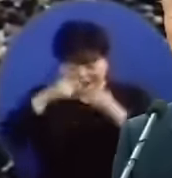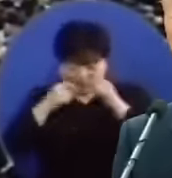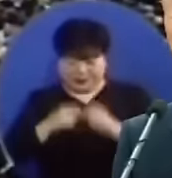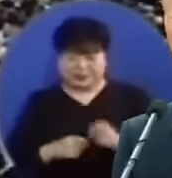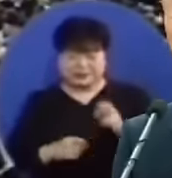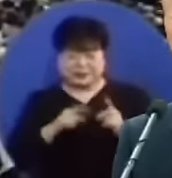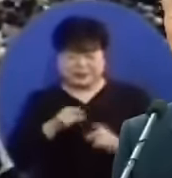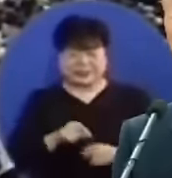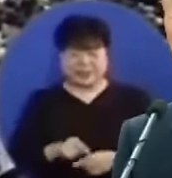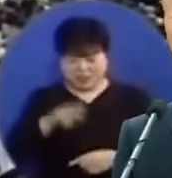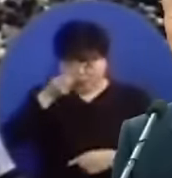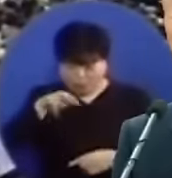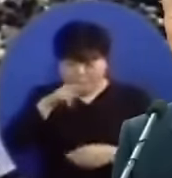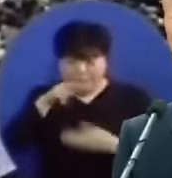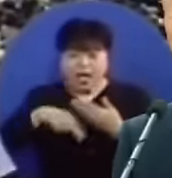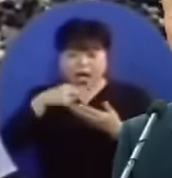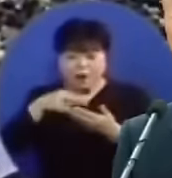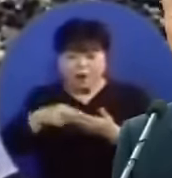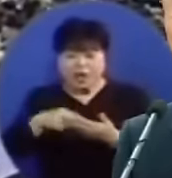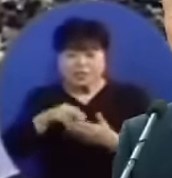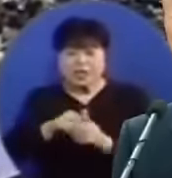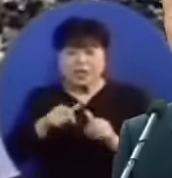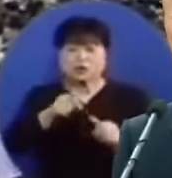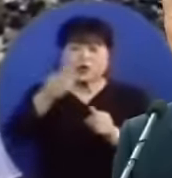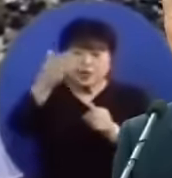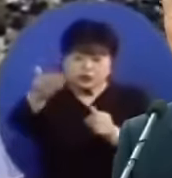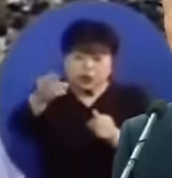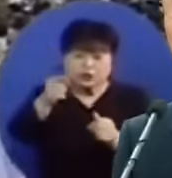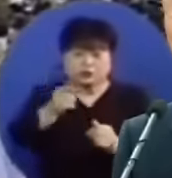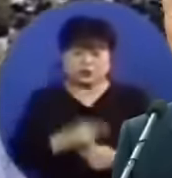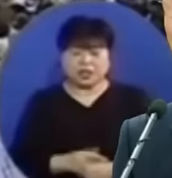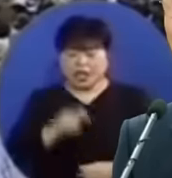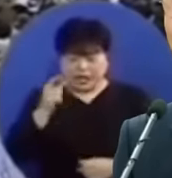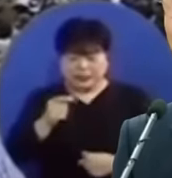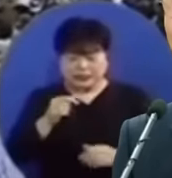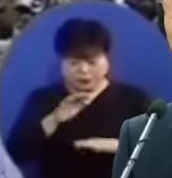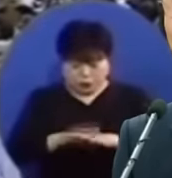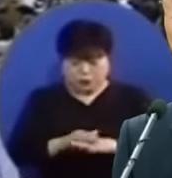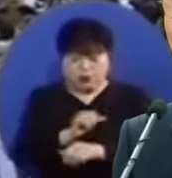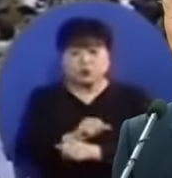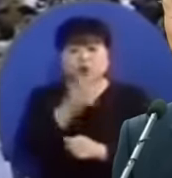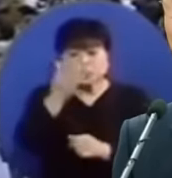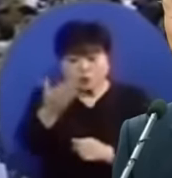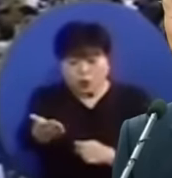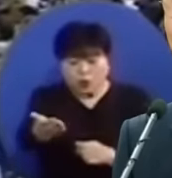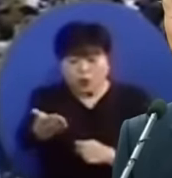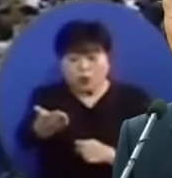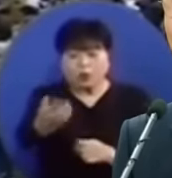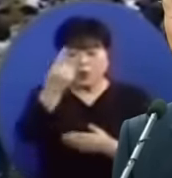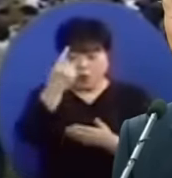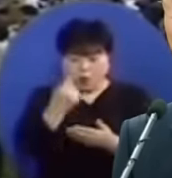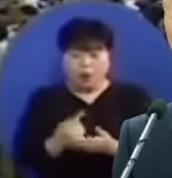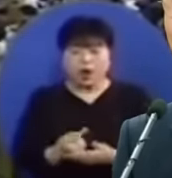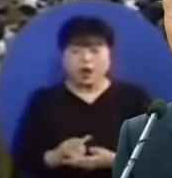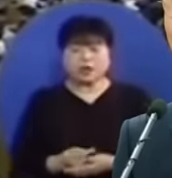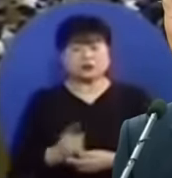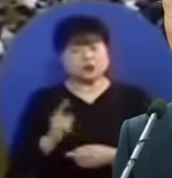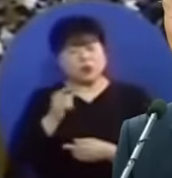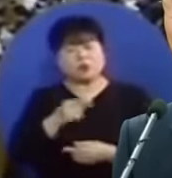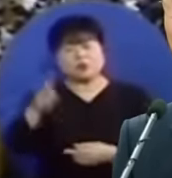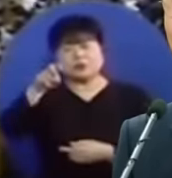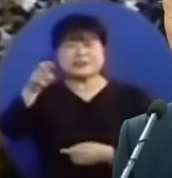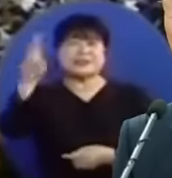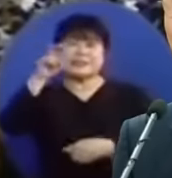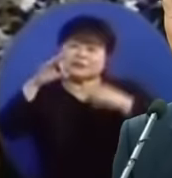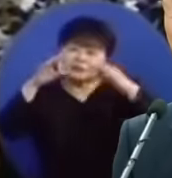31장 11절로 13절에 야훼께서 야곱을 구원하시되 그들보다 강한 자의 손에서 속량하셨으니 그들이 와서 시온의 높은 곳에서